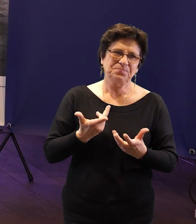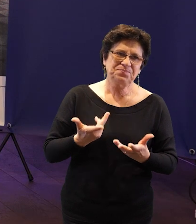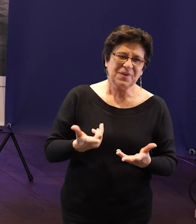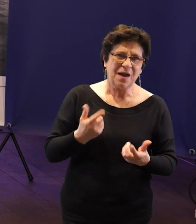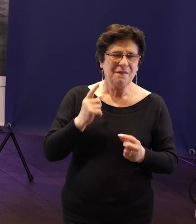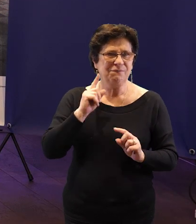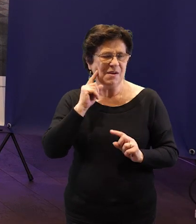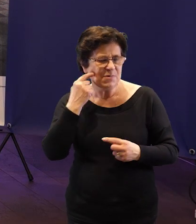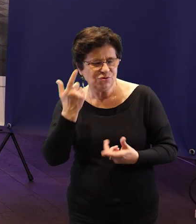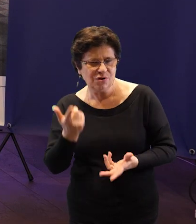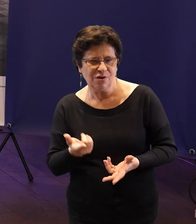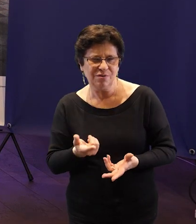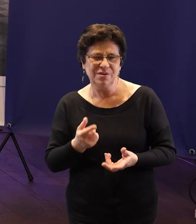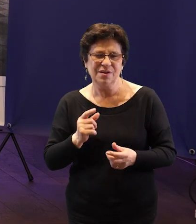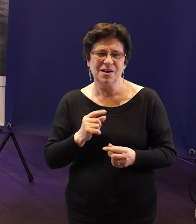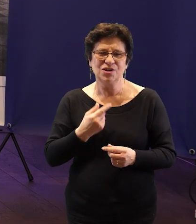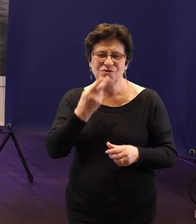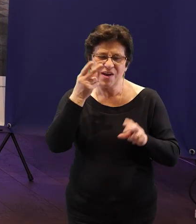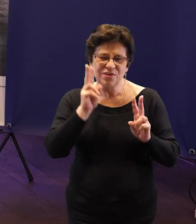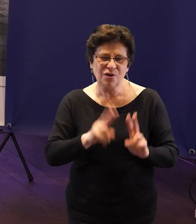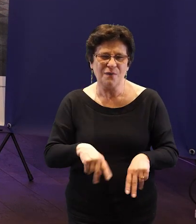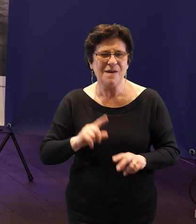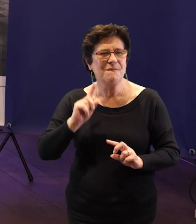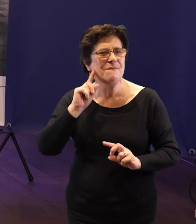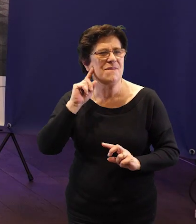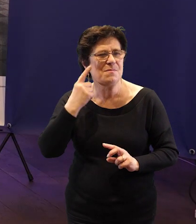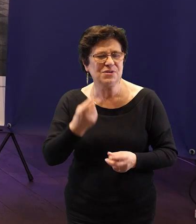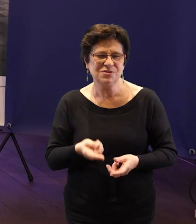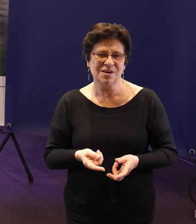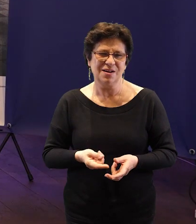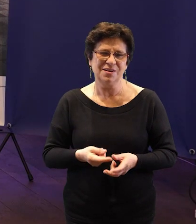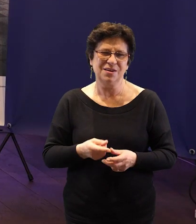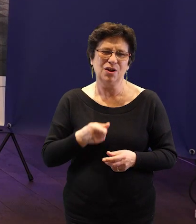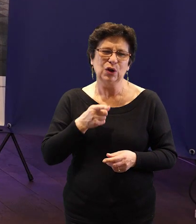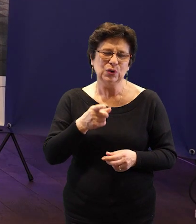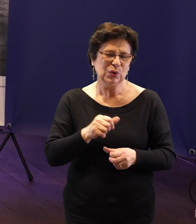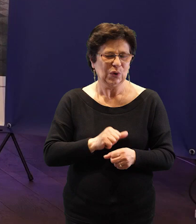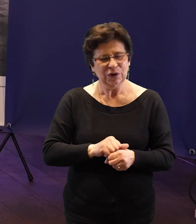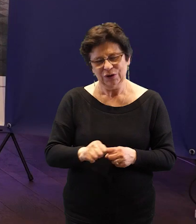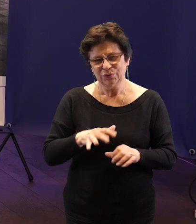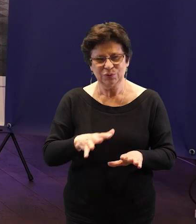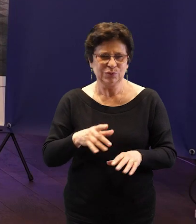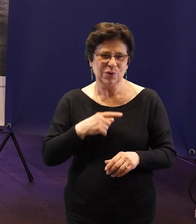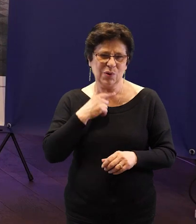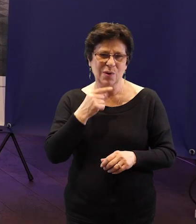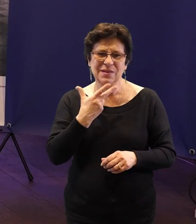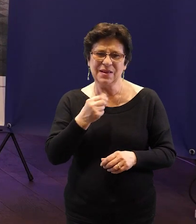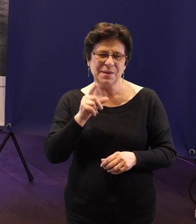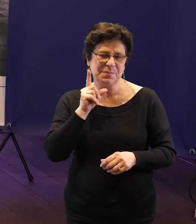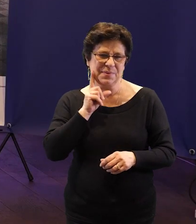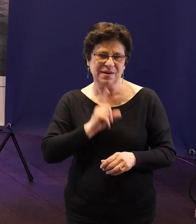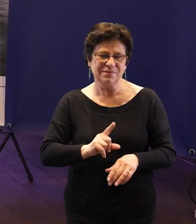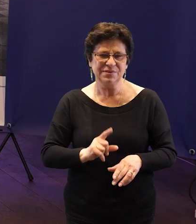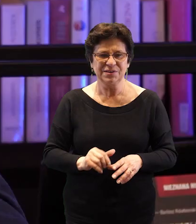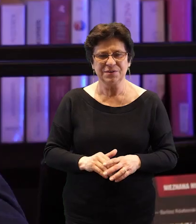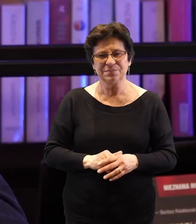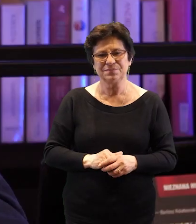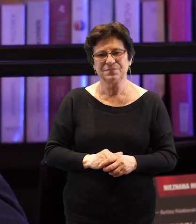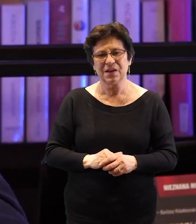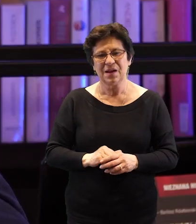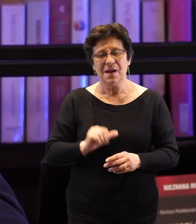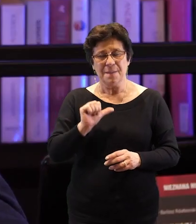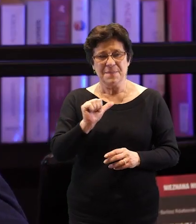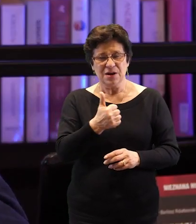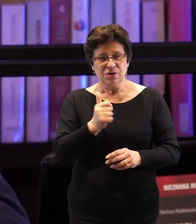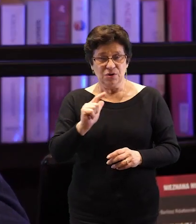je wymyślali je tak, żeby one były niezwykłe. W tych dwóch książkach, Tajny Zamek Książ, tom pierwszy